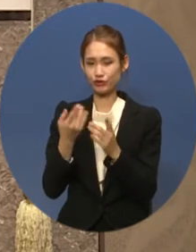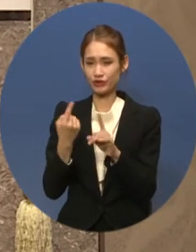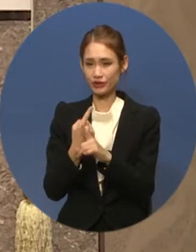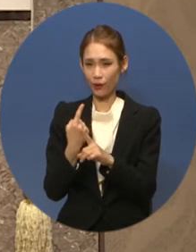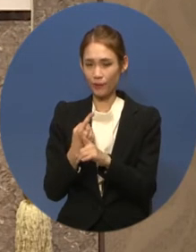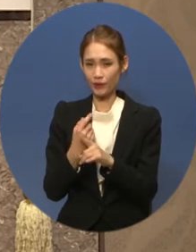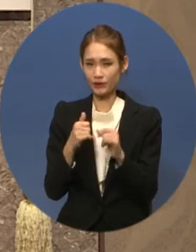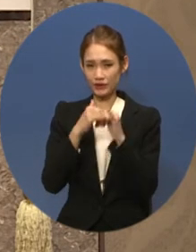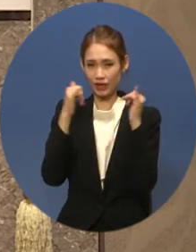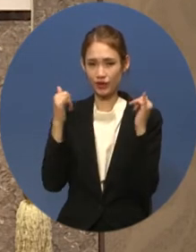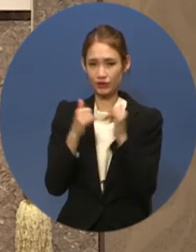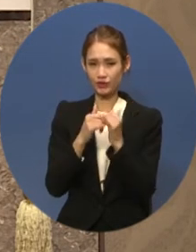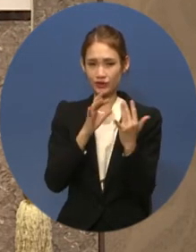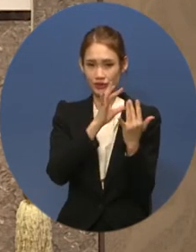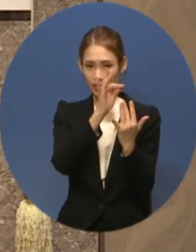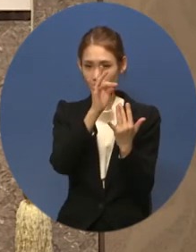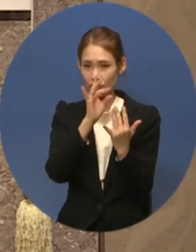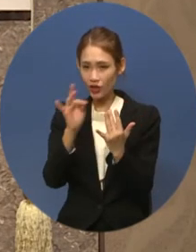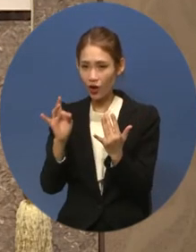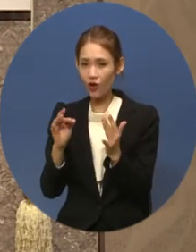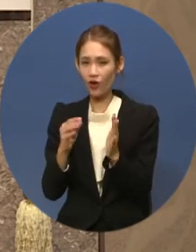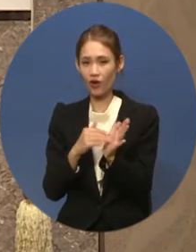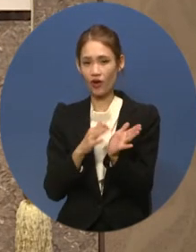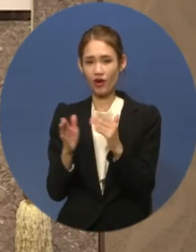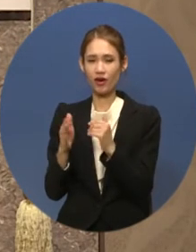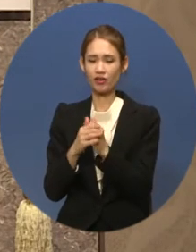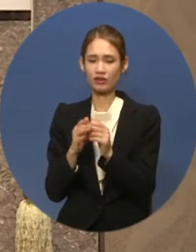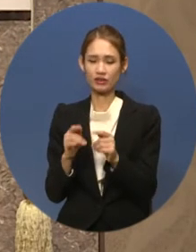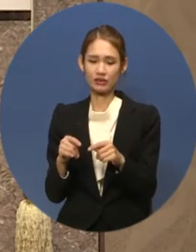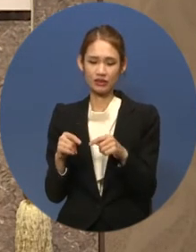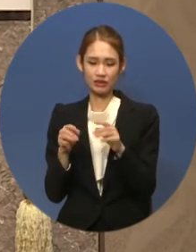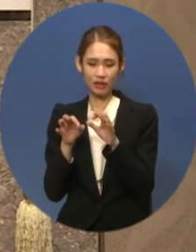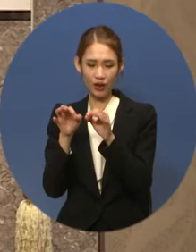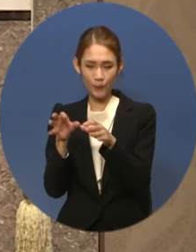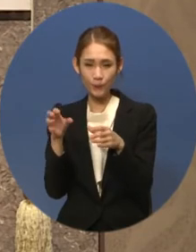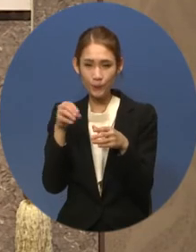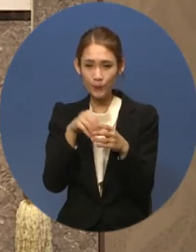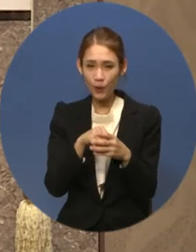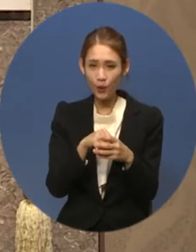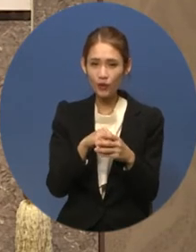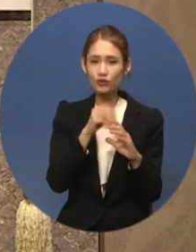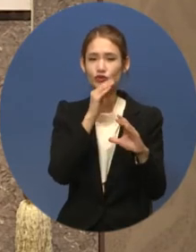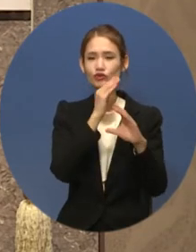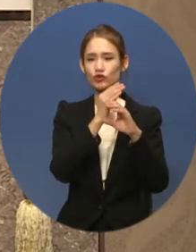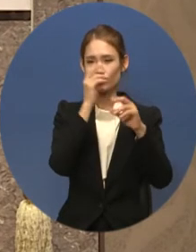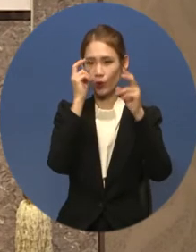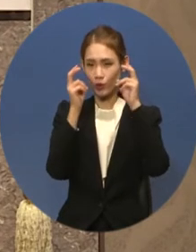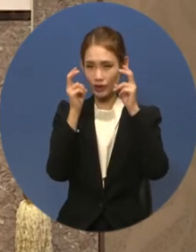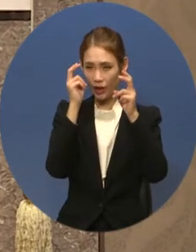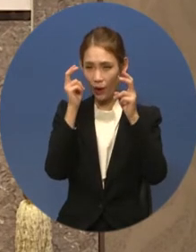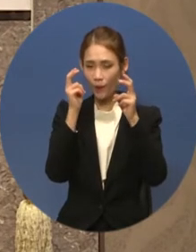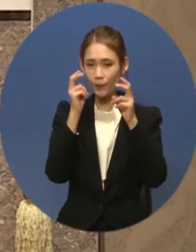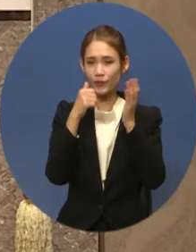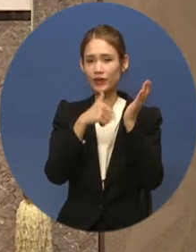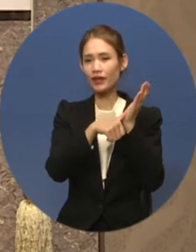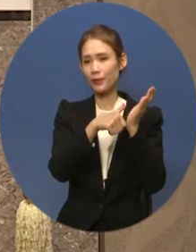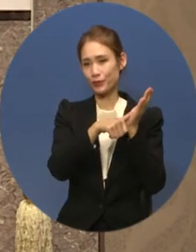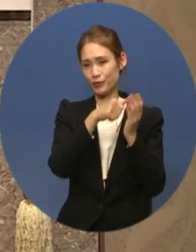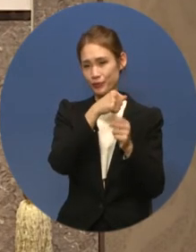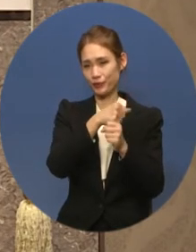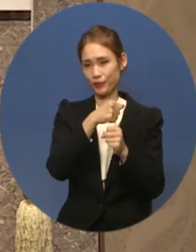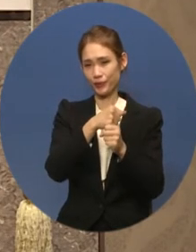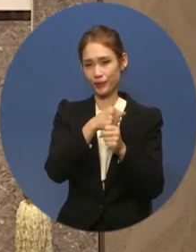것들을 시공사로 선정하고 요 으 또 거기 들어가는 자세 같은 경우에는 중소기업 제품들을 이용하게 되고 한편으로